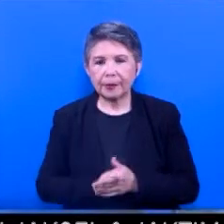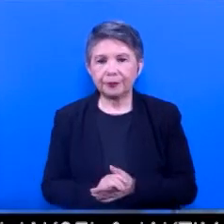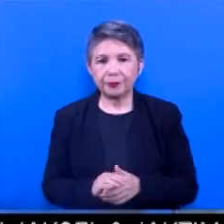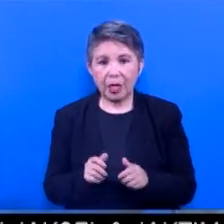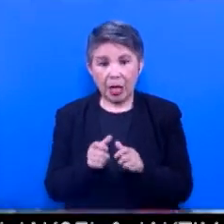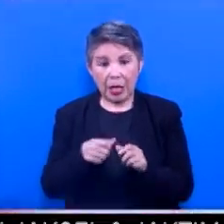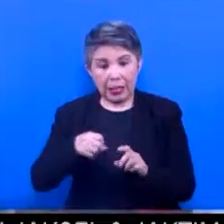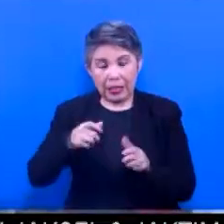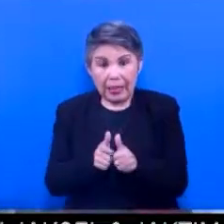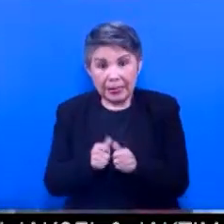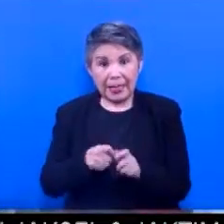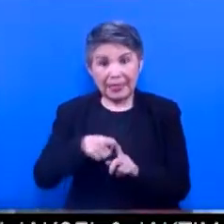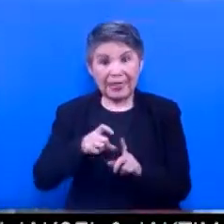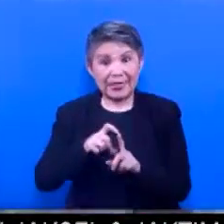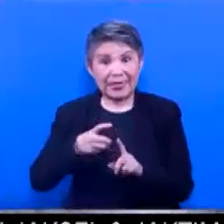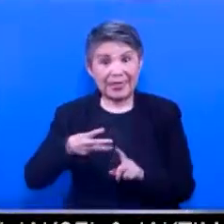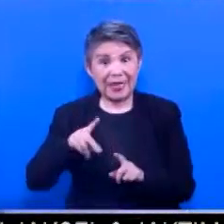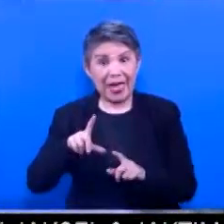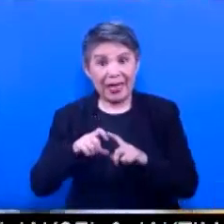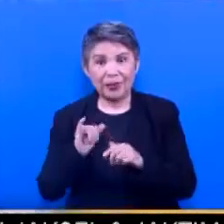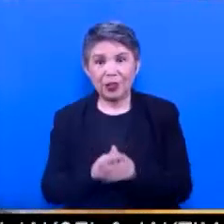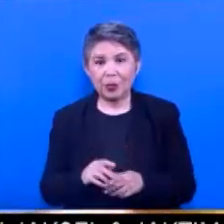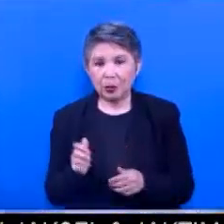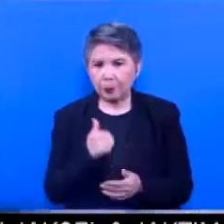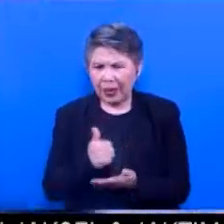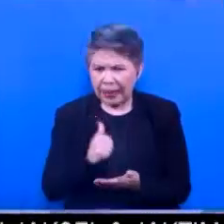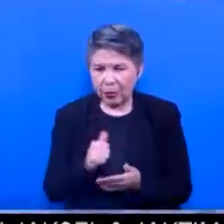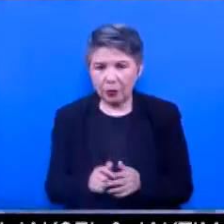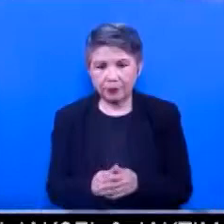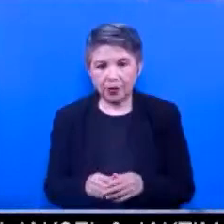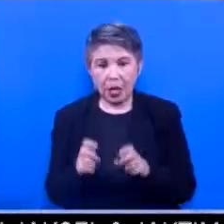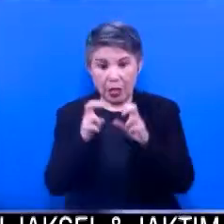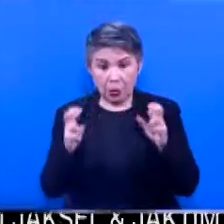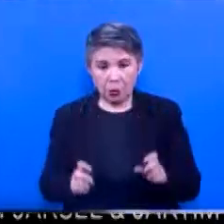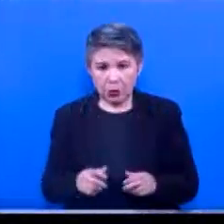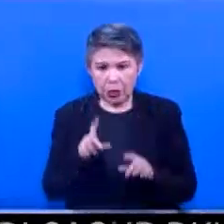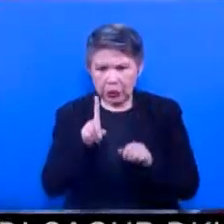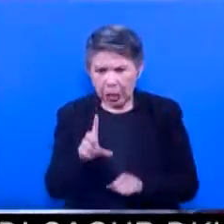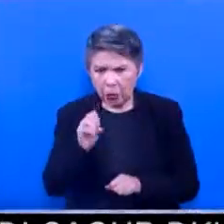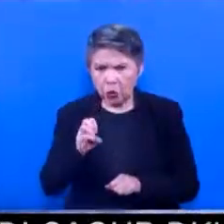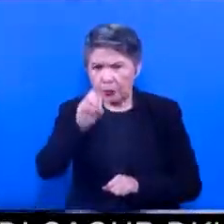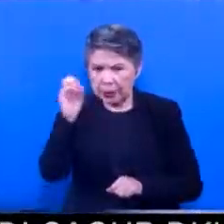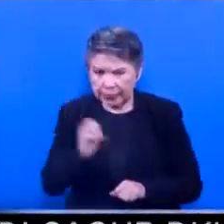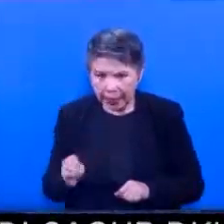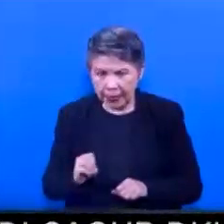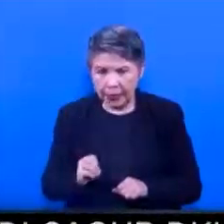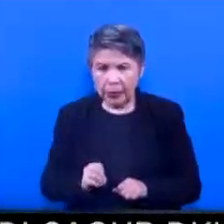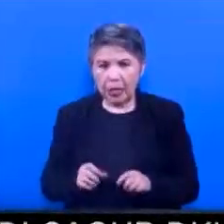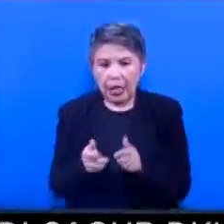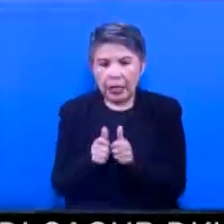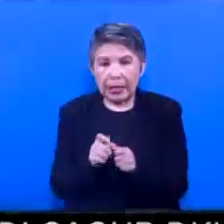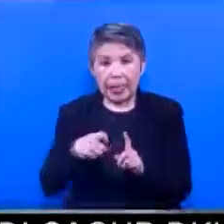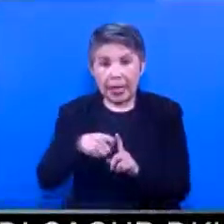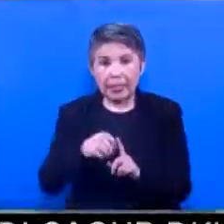Kedelai adalah bahan baku utama pembuatan tahu. Di Kediri, hampir 100% kedelai untuk membuat tahu adalah impor dari Amerika